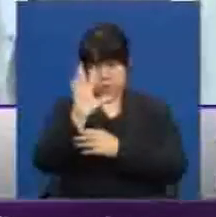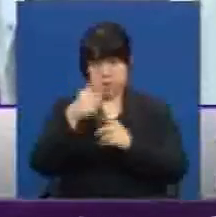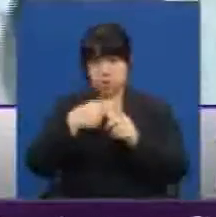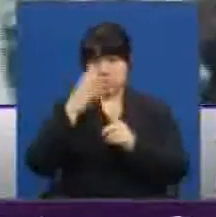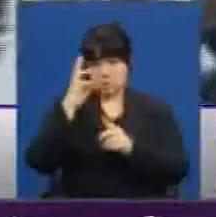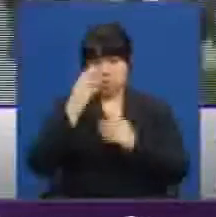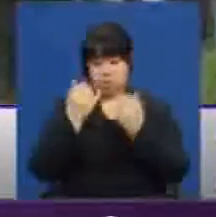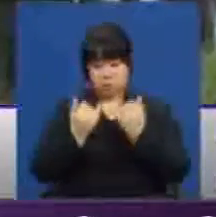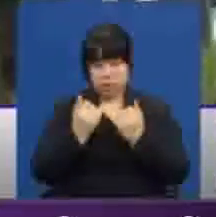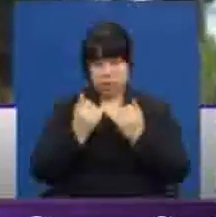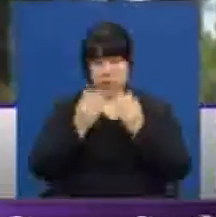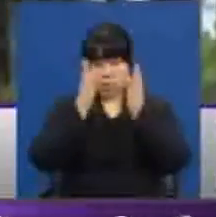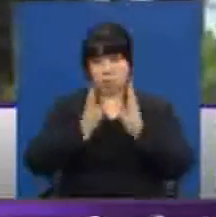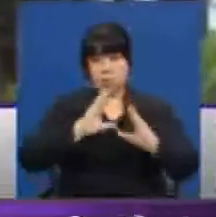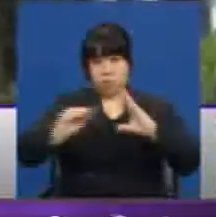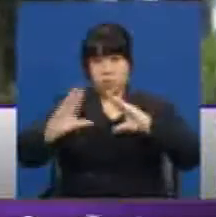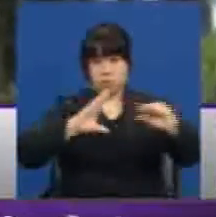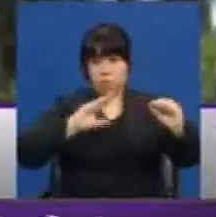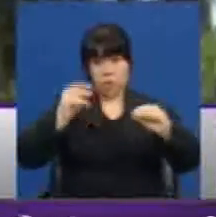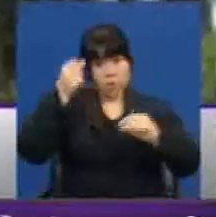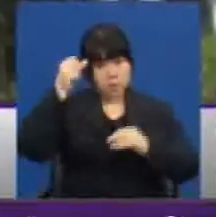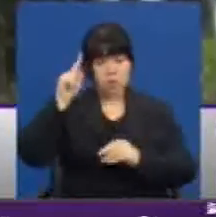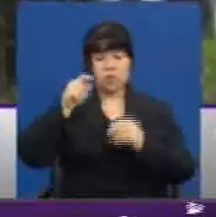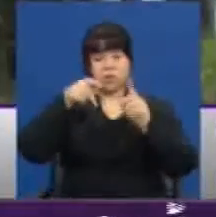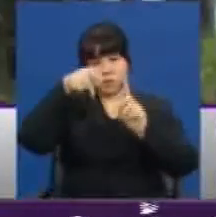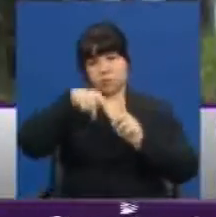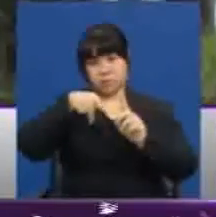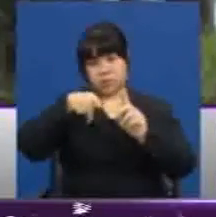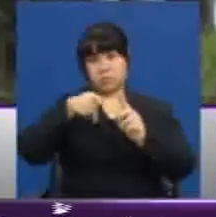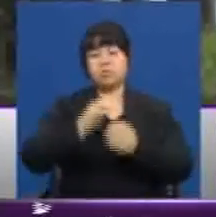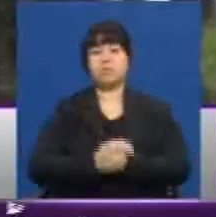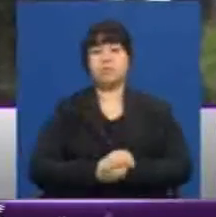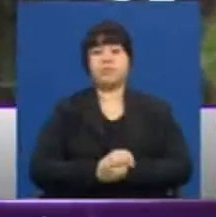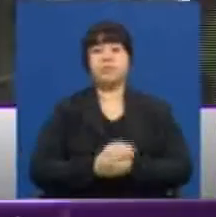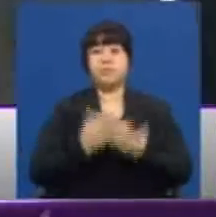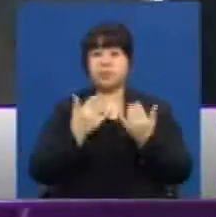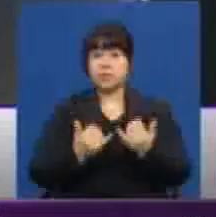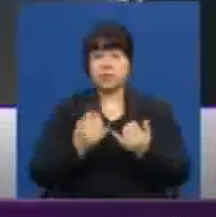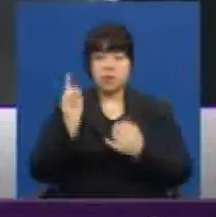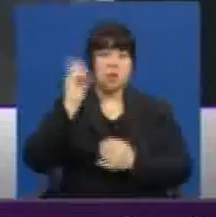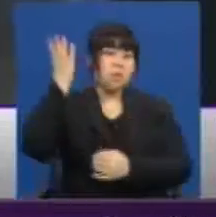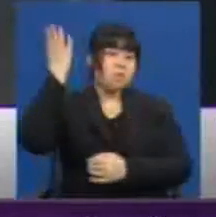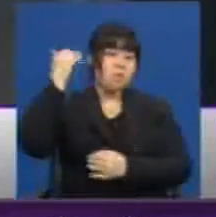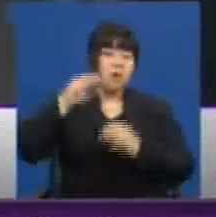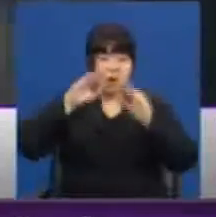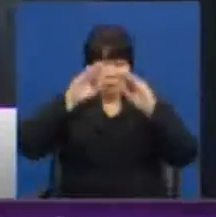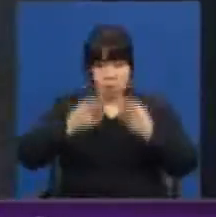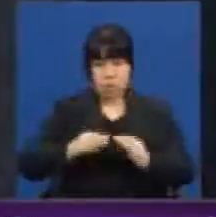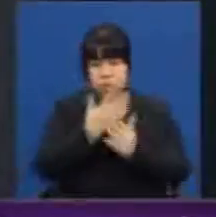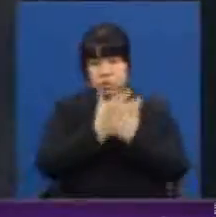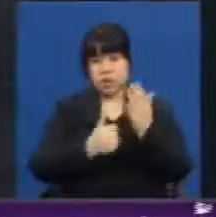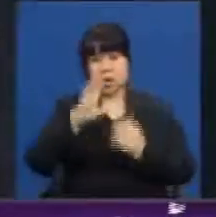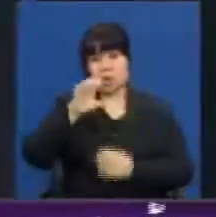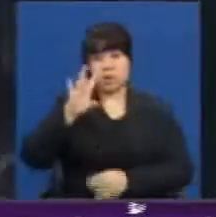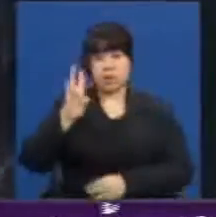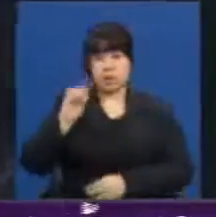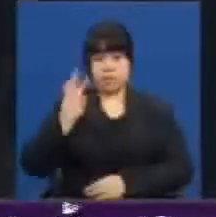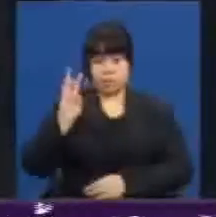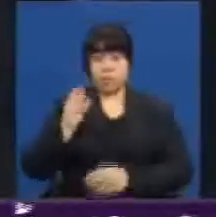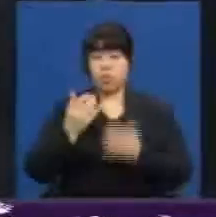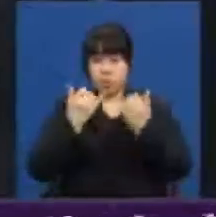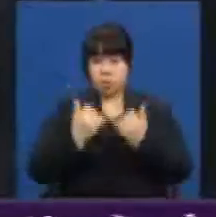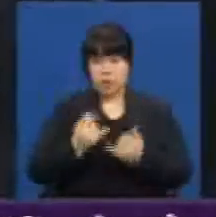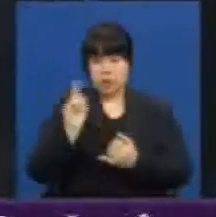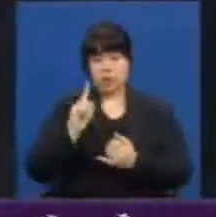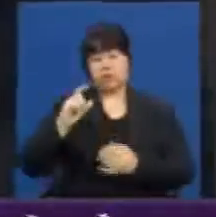มียอดรายงานเดินทางกลับประเทศวันละกว่า 1,000คนแต่ว่าเมื่อวานนี้ลดลงเหลือ 576คนและวันนี้พบว่ามี